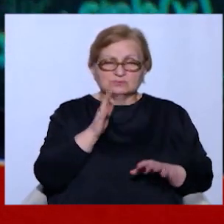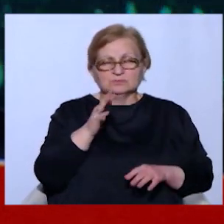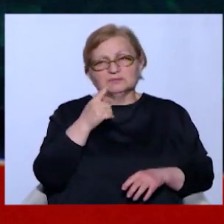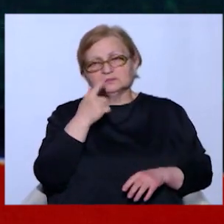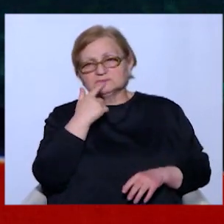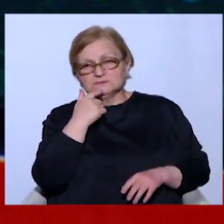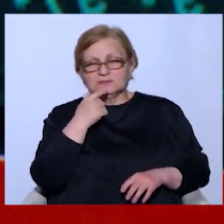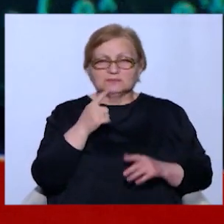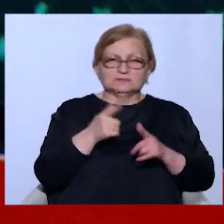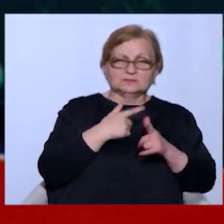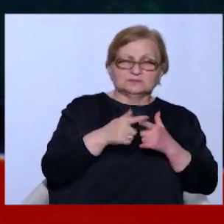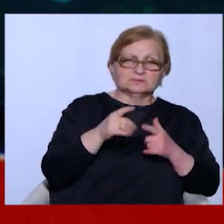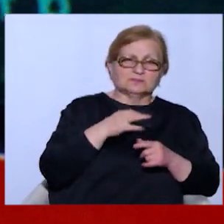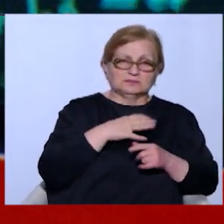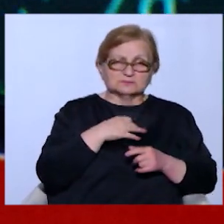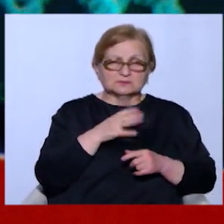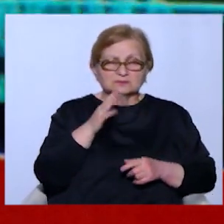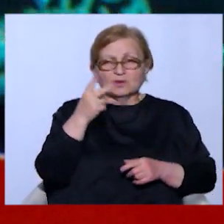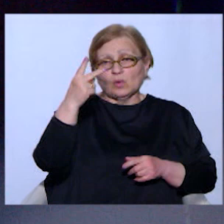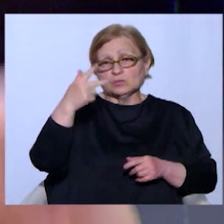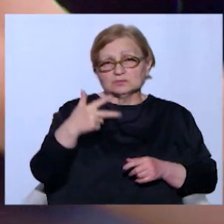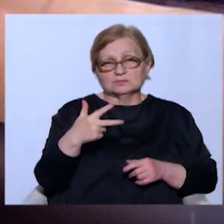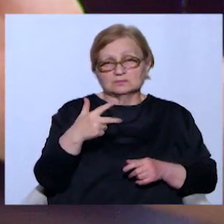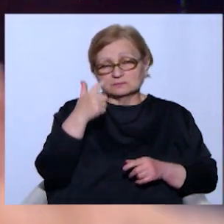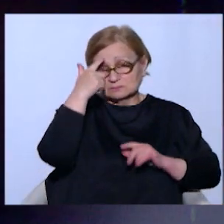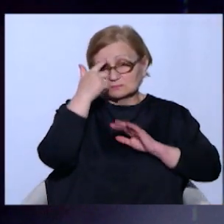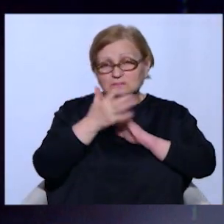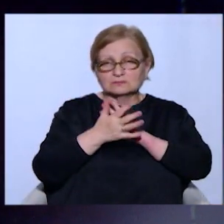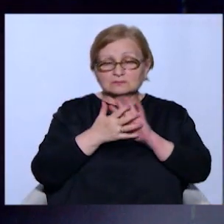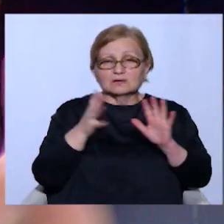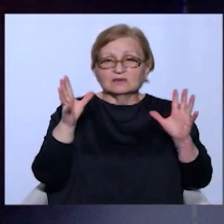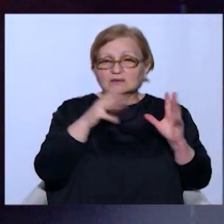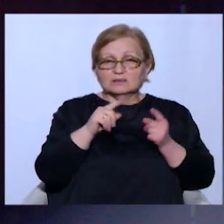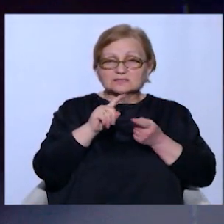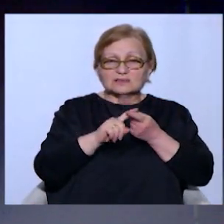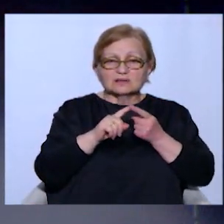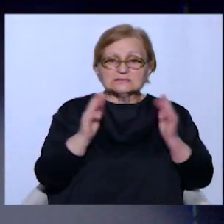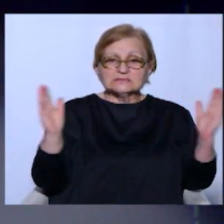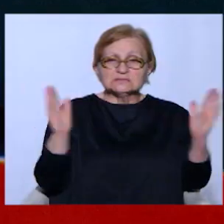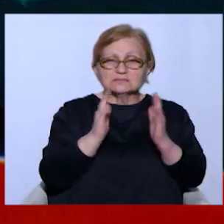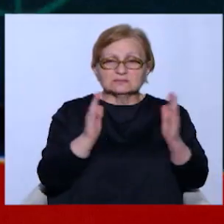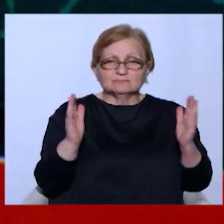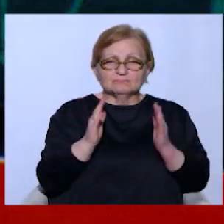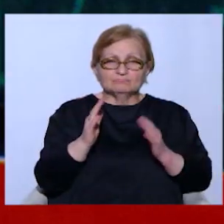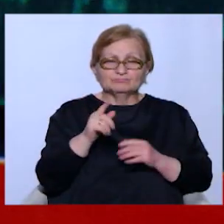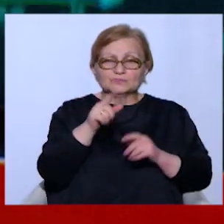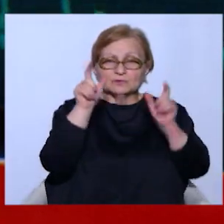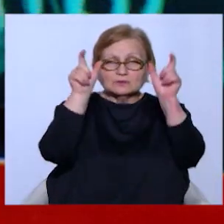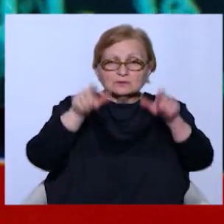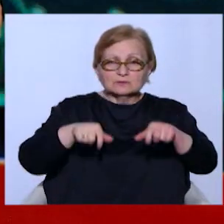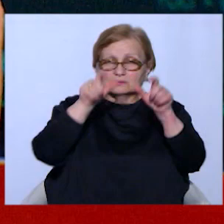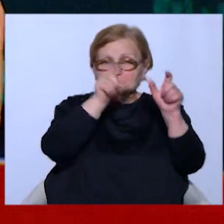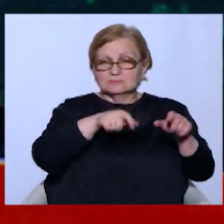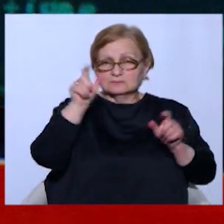წითელზე. შესაბამისად ეს ალბათობა იქნება 2/3. და ხვდებით, რომ ყველაფერი არის დაკავშირებული სიდიდესთან. სიტყვაზე თუ ეს ზოლების